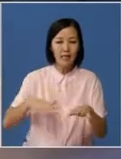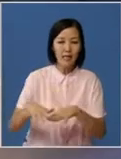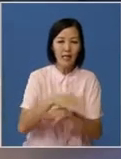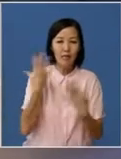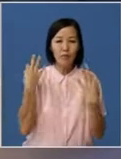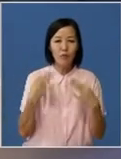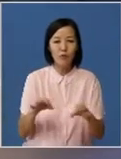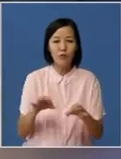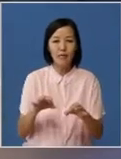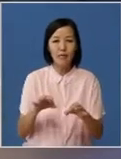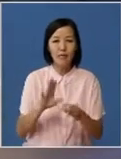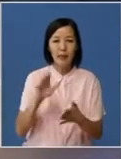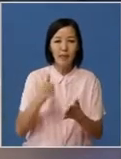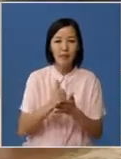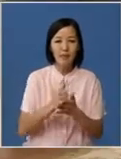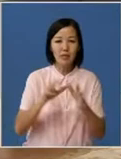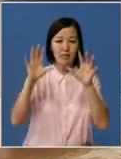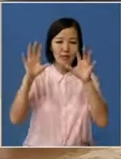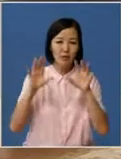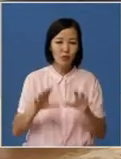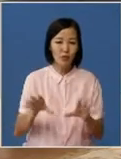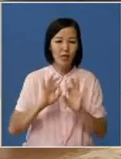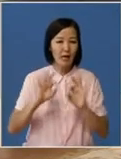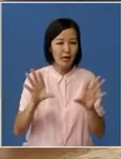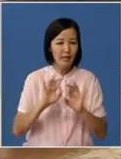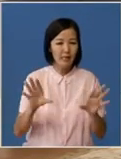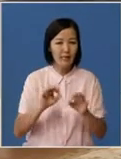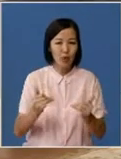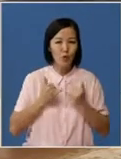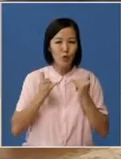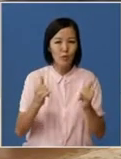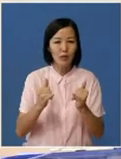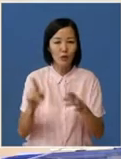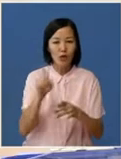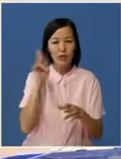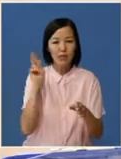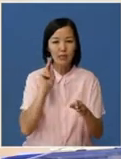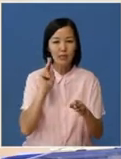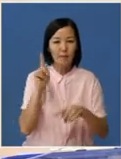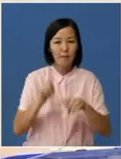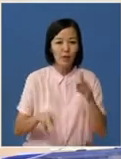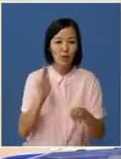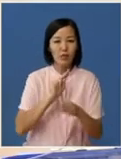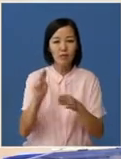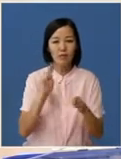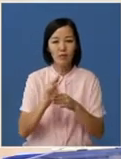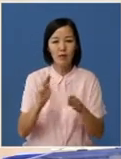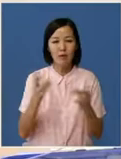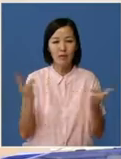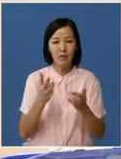кепілі болған басты құжат жайында әңгімелесті. Ата заңды ардақтау, жастарға патриоттық тәрбие беру мәселелері де кеңінен